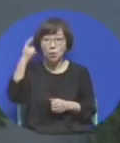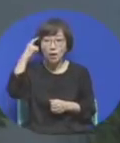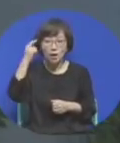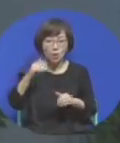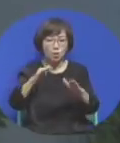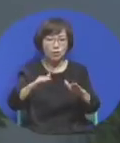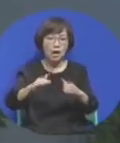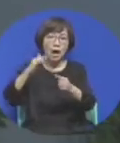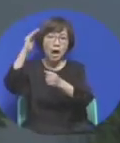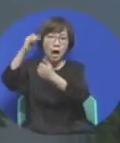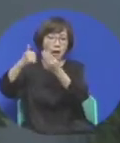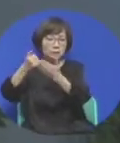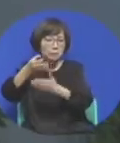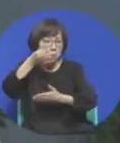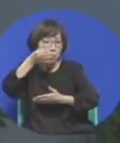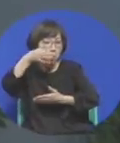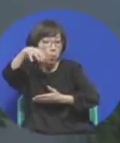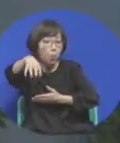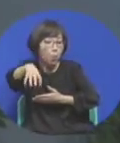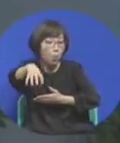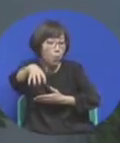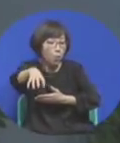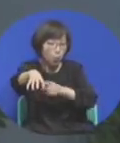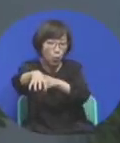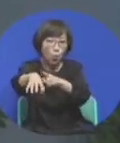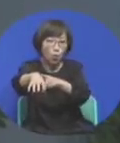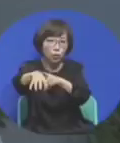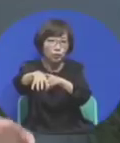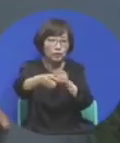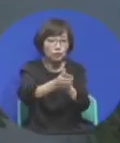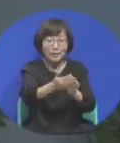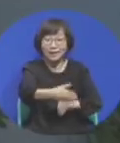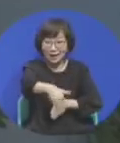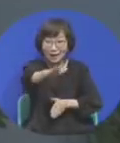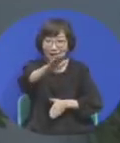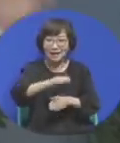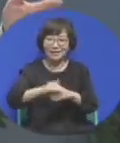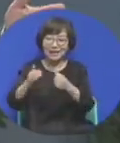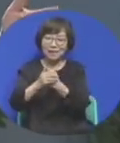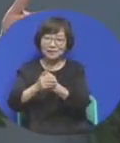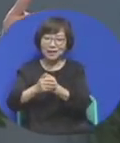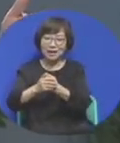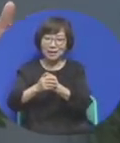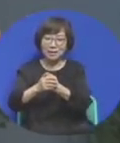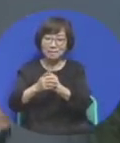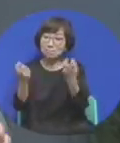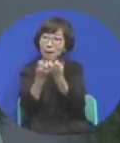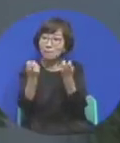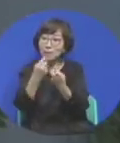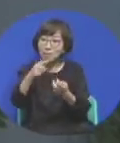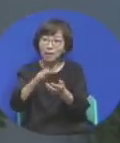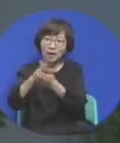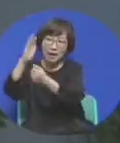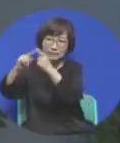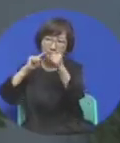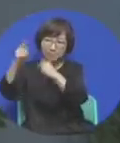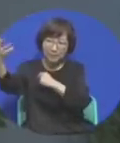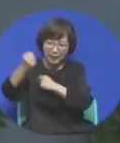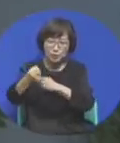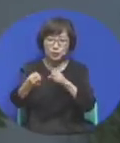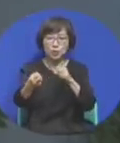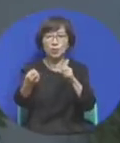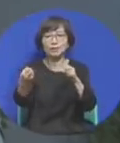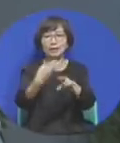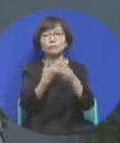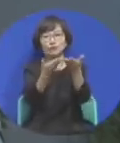가기 때문에. Why? Because we are headed toward the land to which God has called us. 그래서 하나님의 말씀으로 답 주면 되는 거예요. Just give them the answer with 그렇죠. the word of